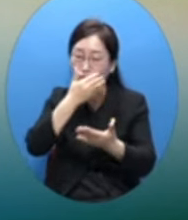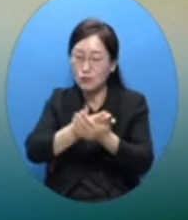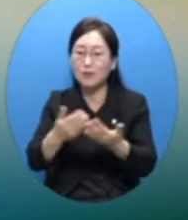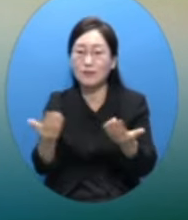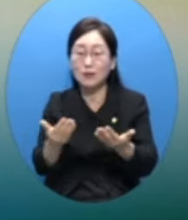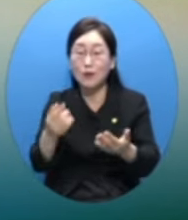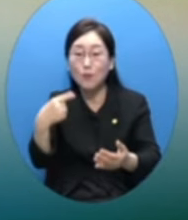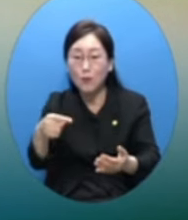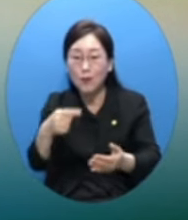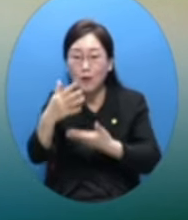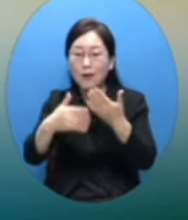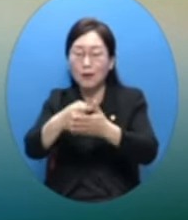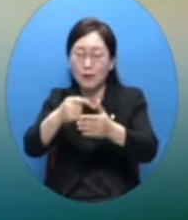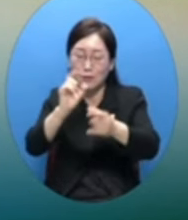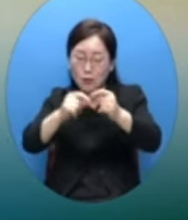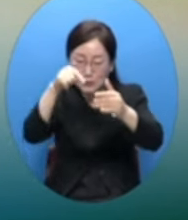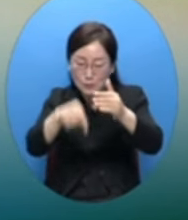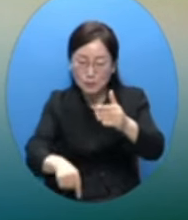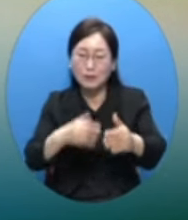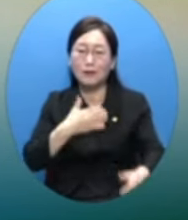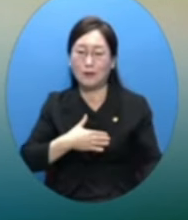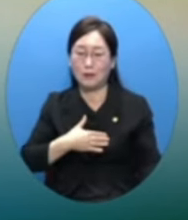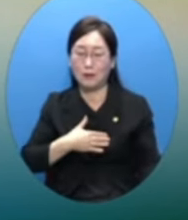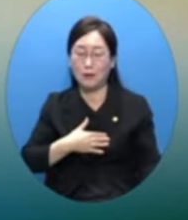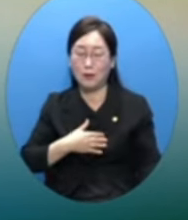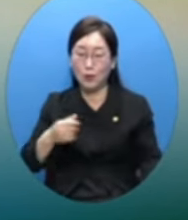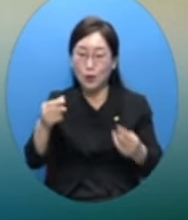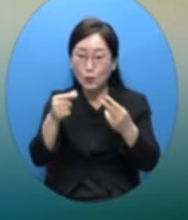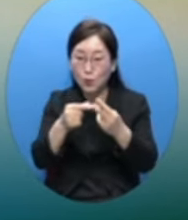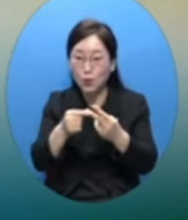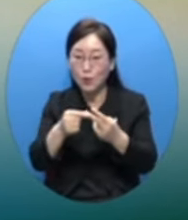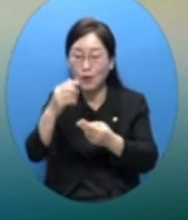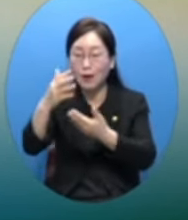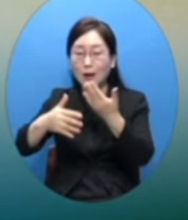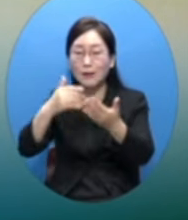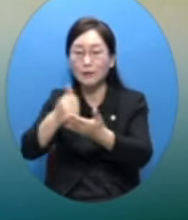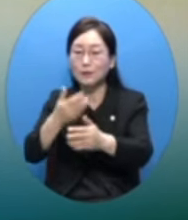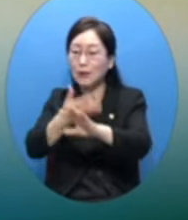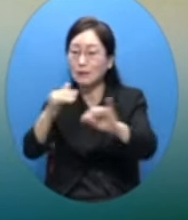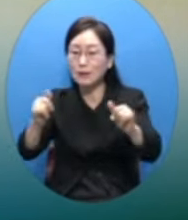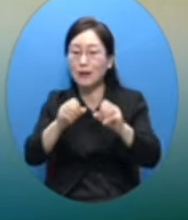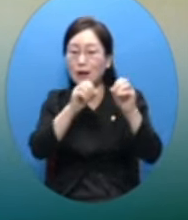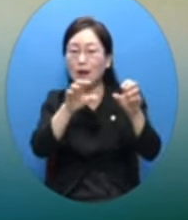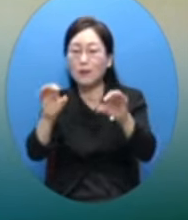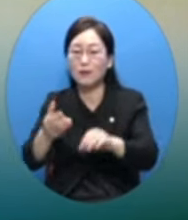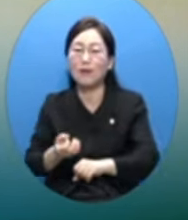더 깊이 알아가는 것과 그 하나님을 다른 사람들에게 알리는 것입니다.